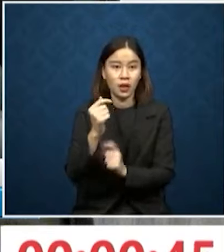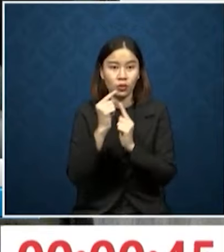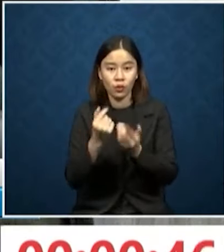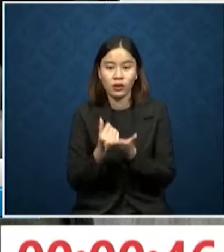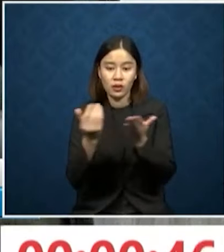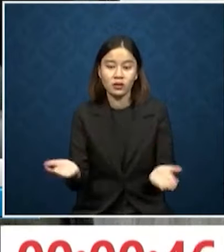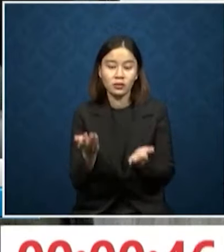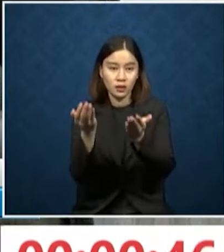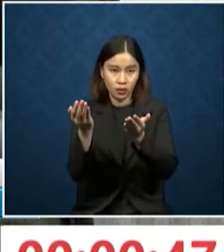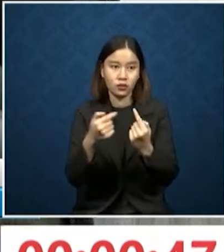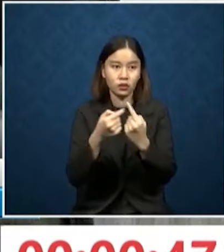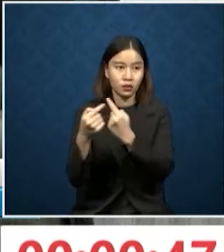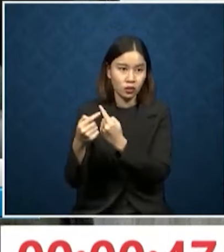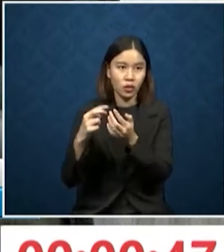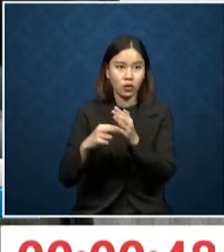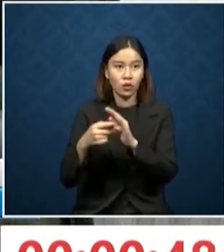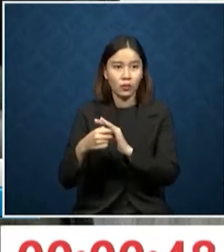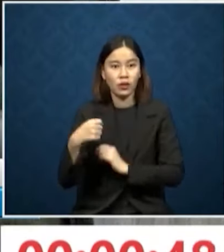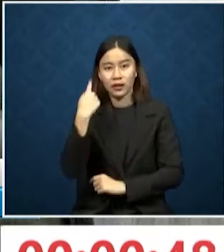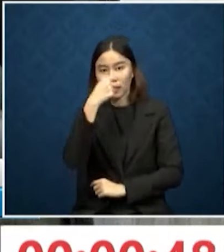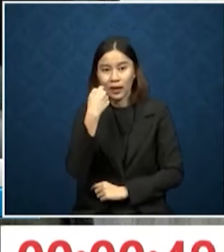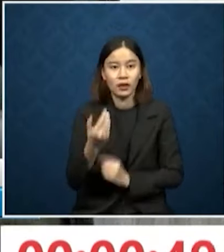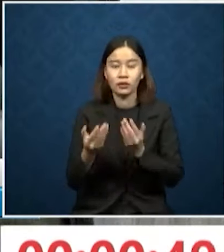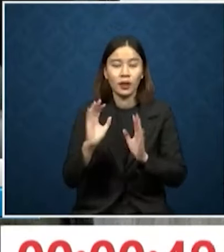นับสนุนกันไปไม่ถือเขาถือใคร